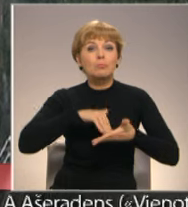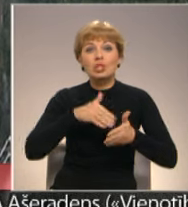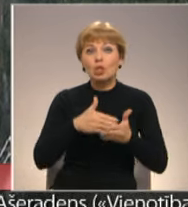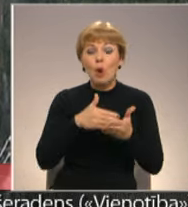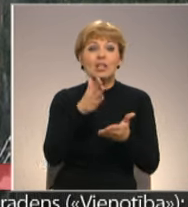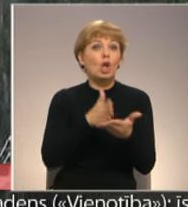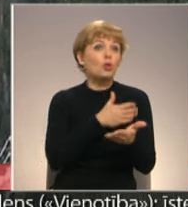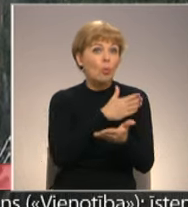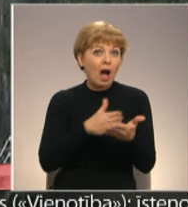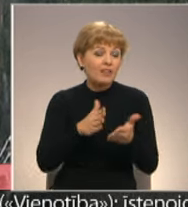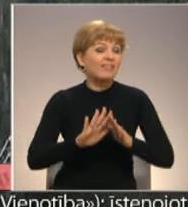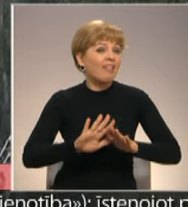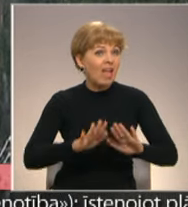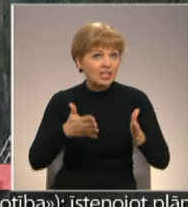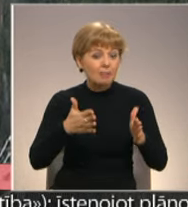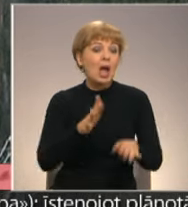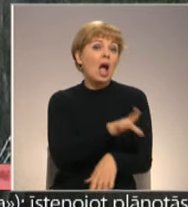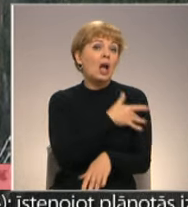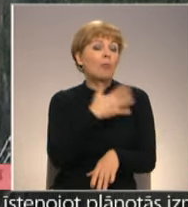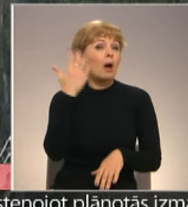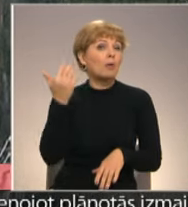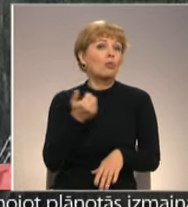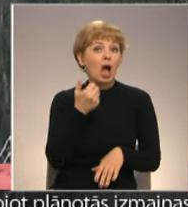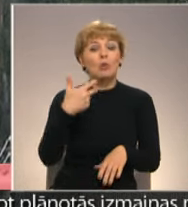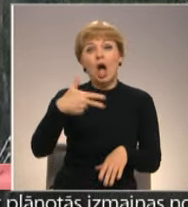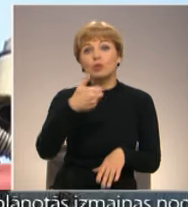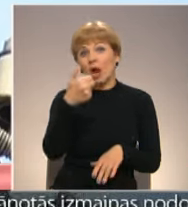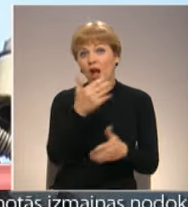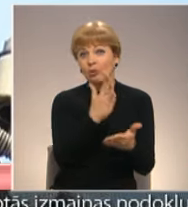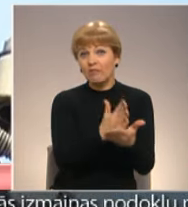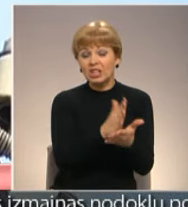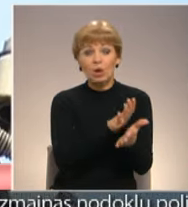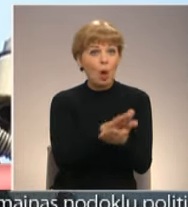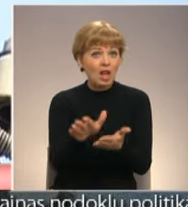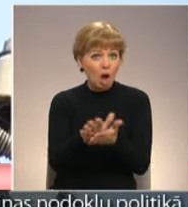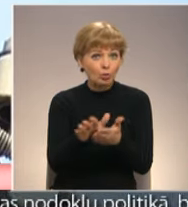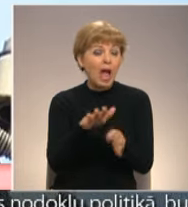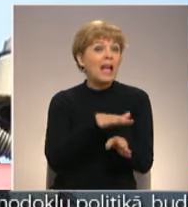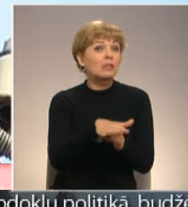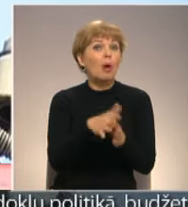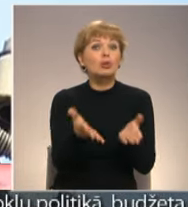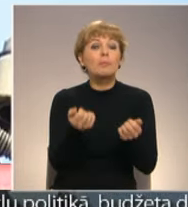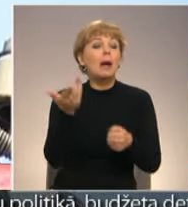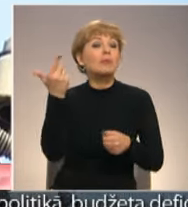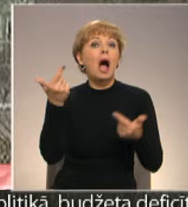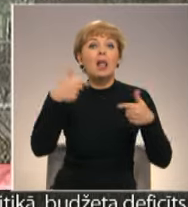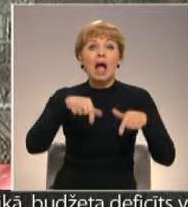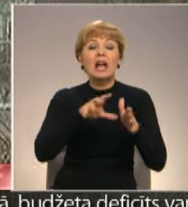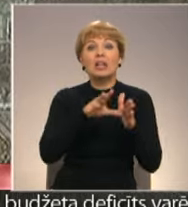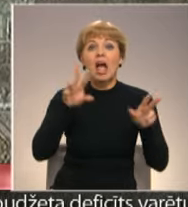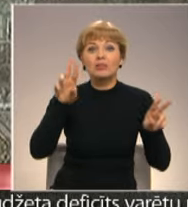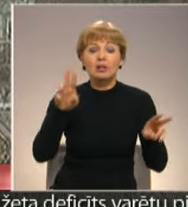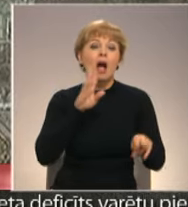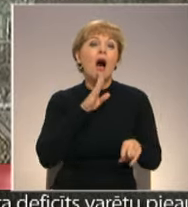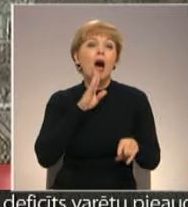nesekmīgi. Elektrolīnija kalpo jau kopš pagājušā gadsimta 80. Gadu vidus, kad to eksploatācijā pieņēma tā laika Latvenergo